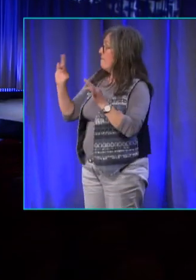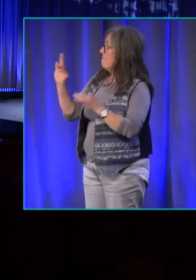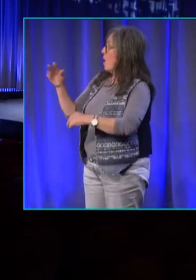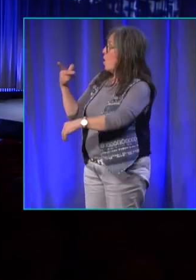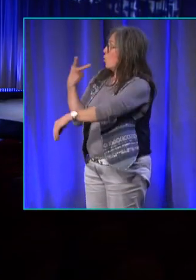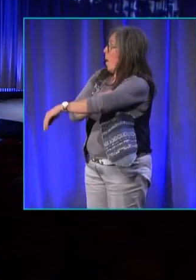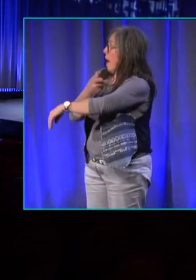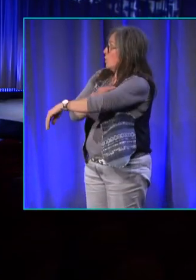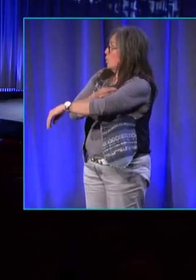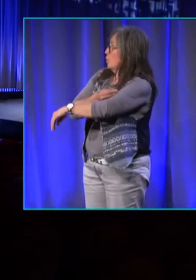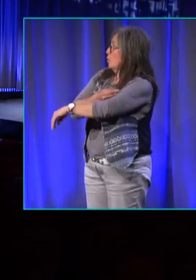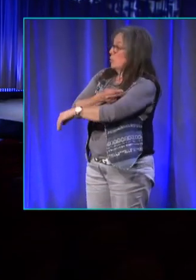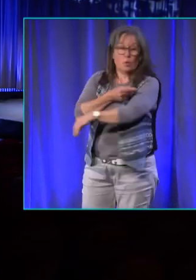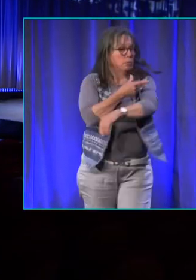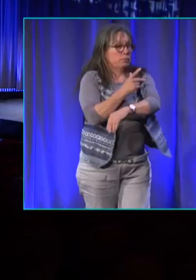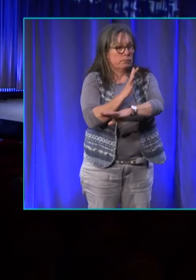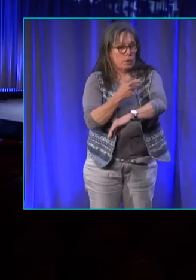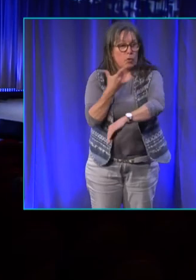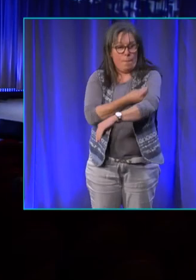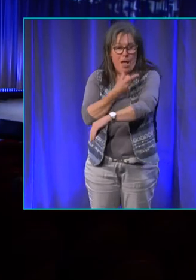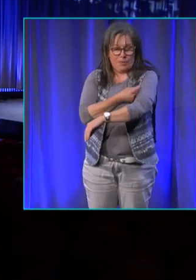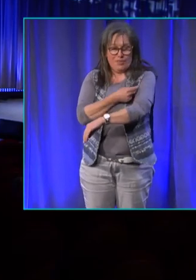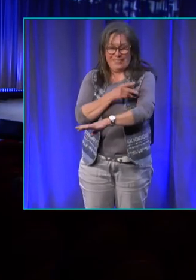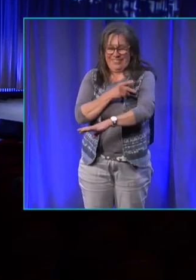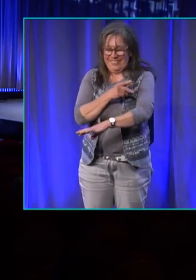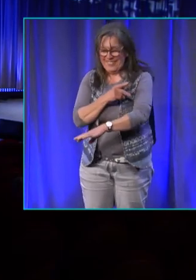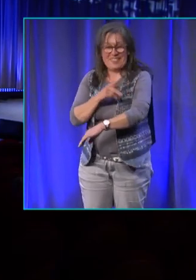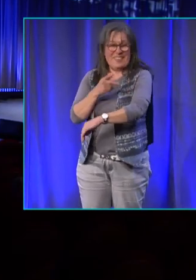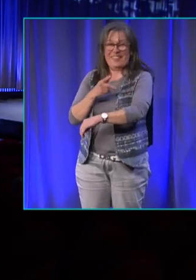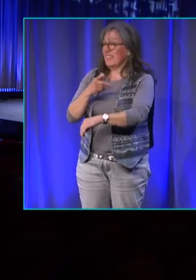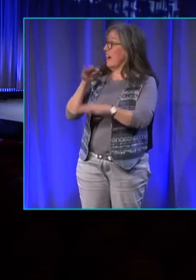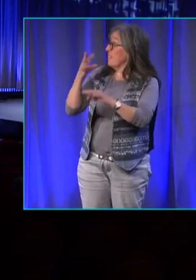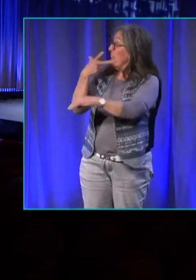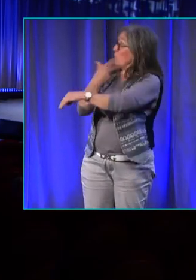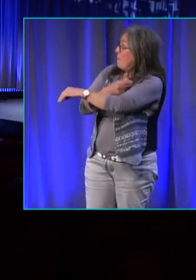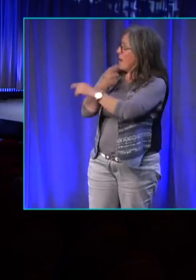J'avais une question concernant le dopage. Le dopage.